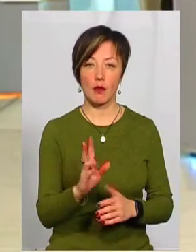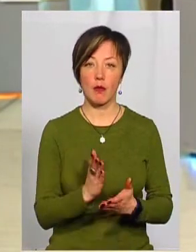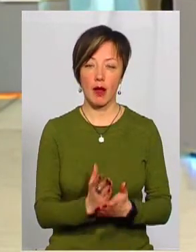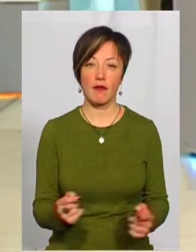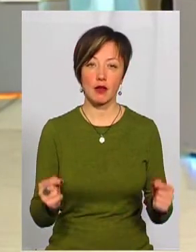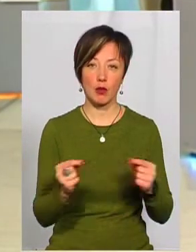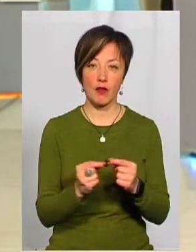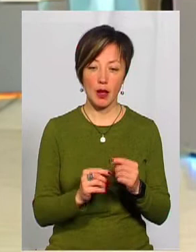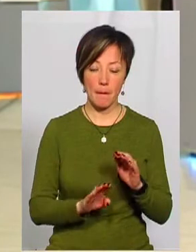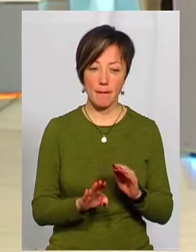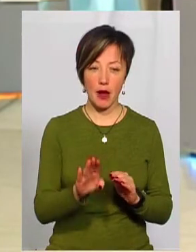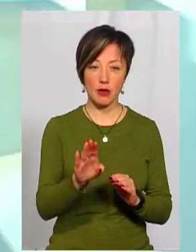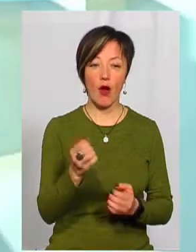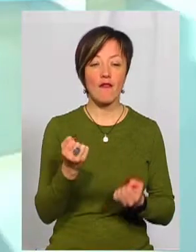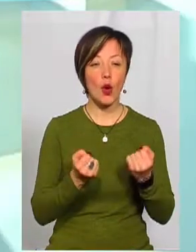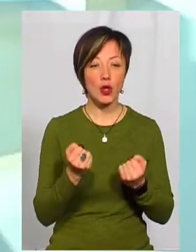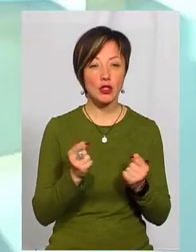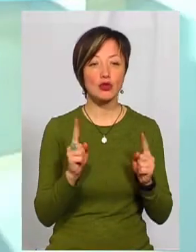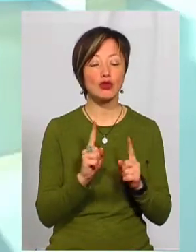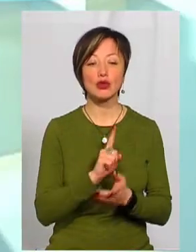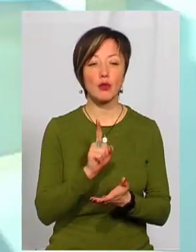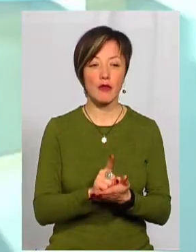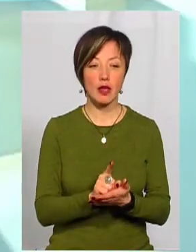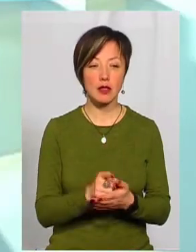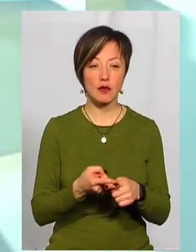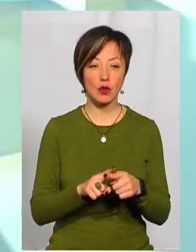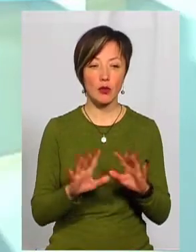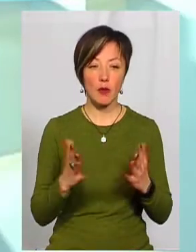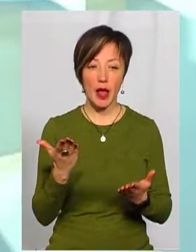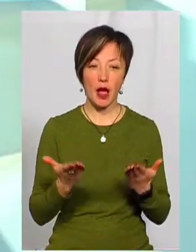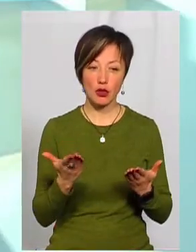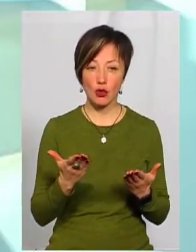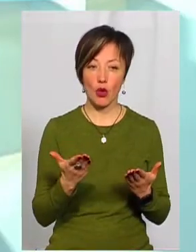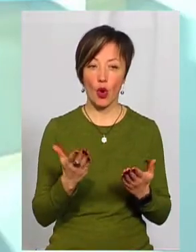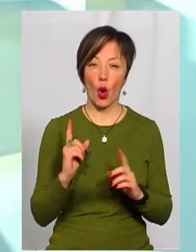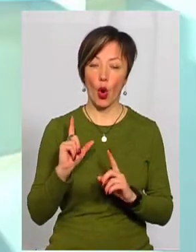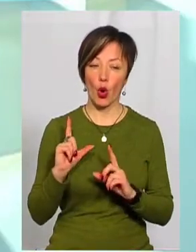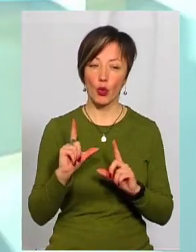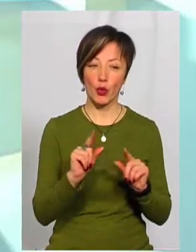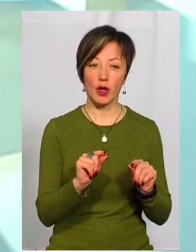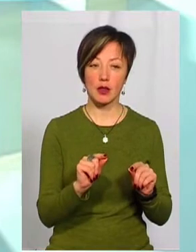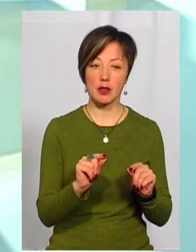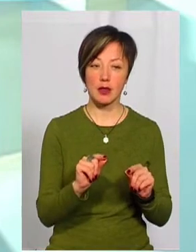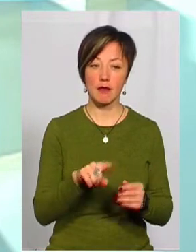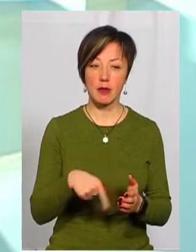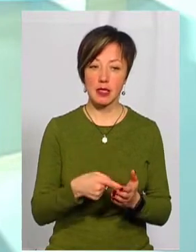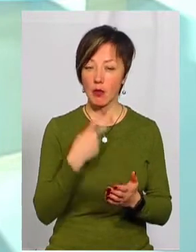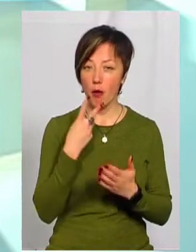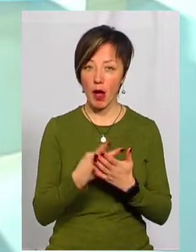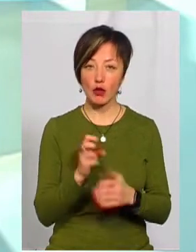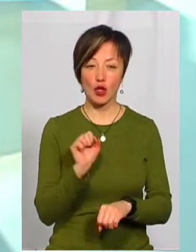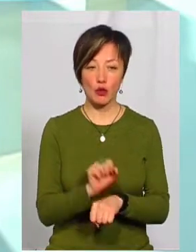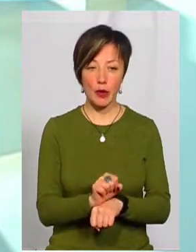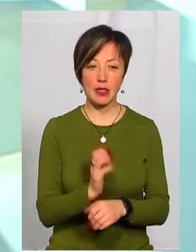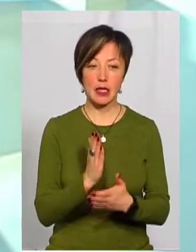має відповідний пандус. Тобто водій, що водій зобов'язаний в даному випадку, якщо він рухається в місті і побачив,